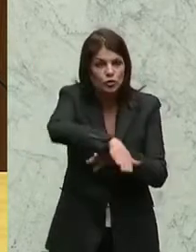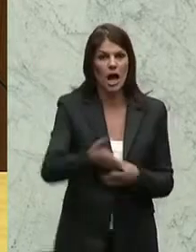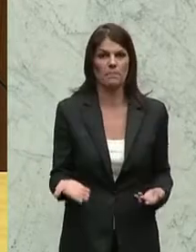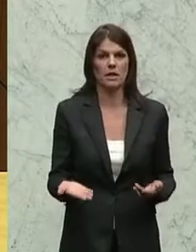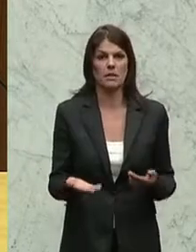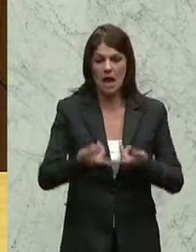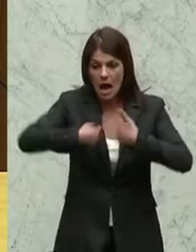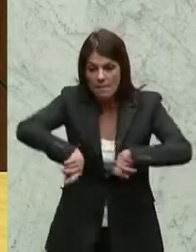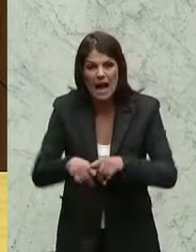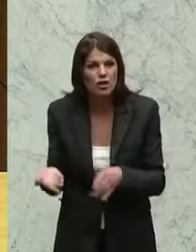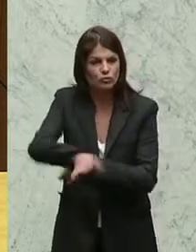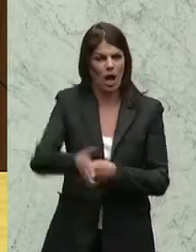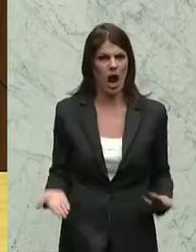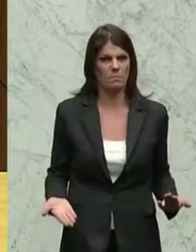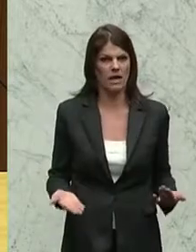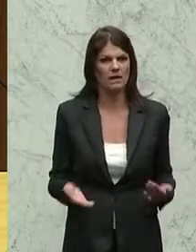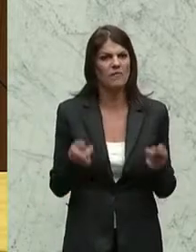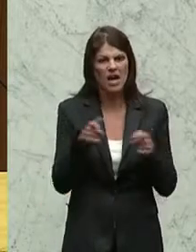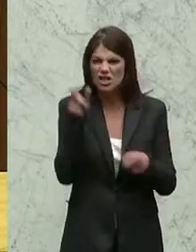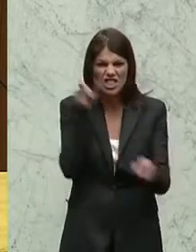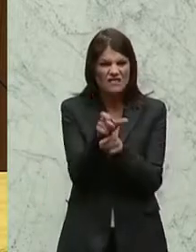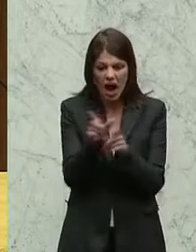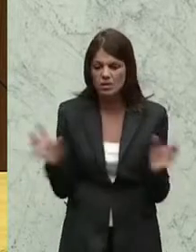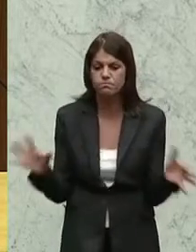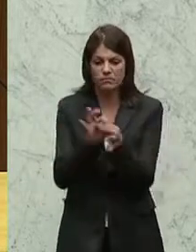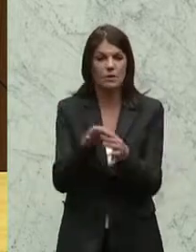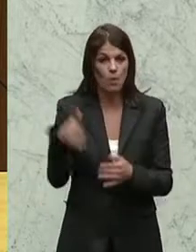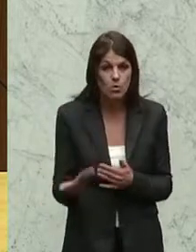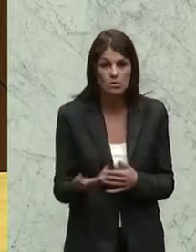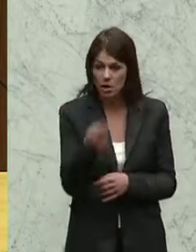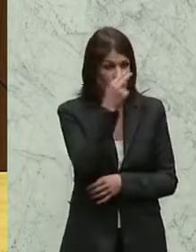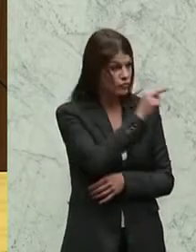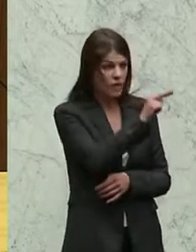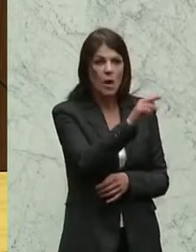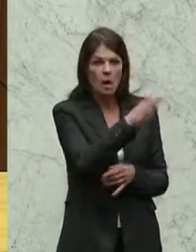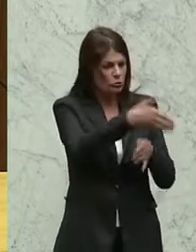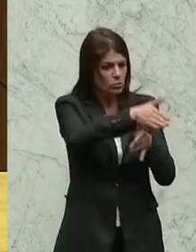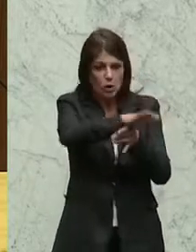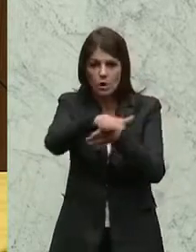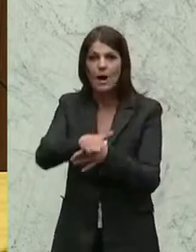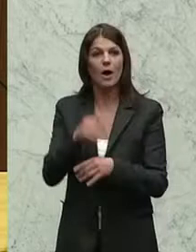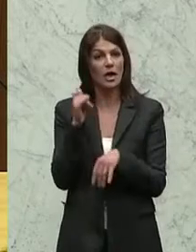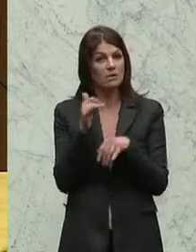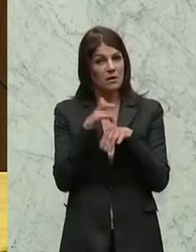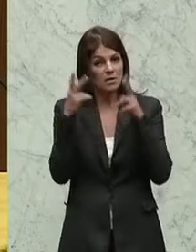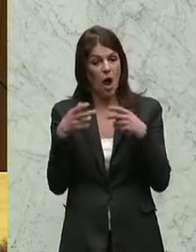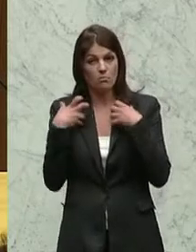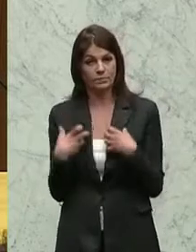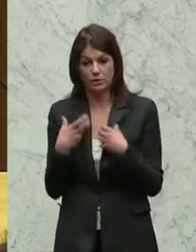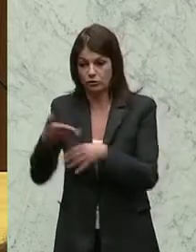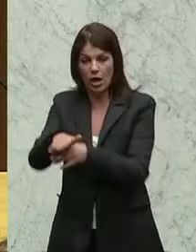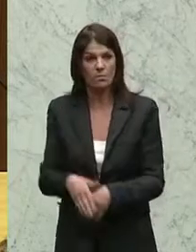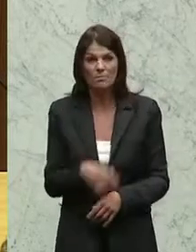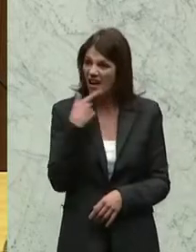Volksschulsterben, Gemeindesterben mit den Zwangsfusionen haben wir dort. Also wo man hinschaut, jetzt auch noch die Wirte, bei euch zwei Parteien wird immer in einer Tour irgendwo